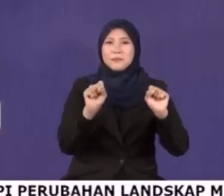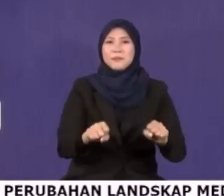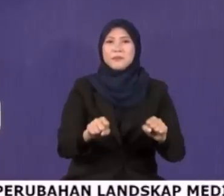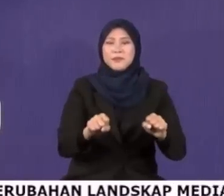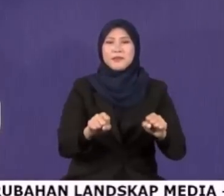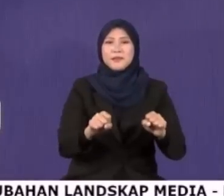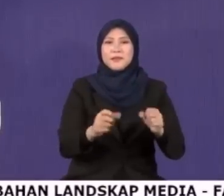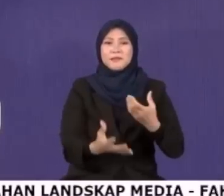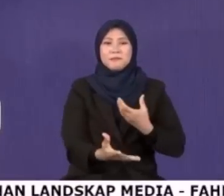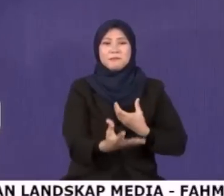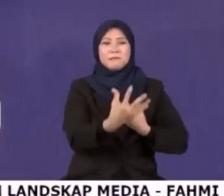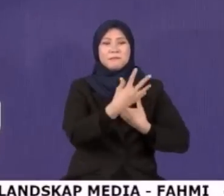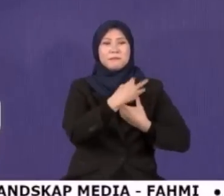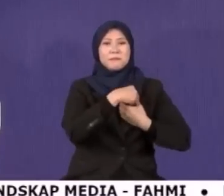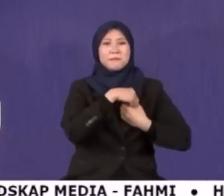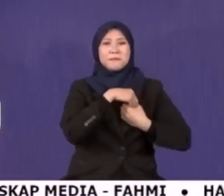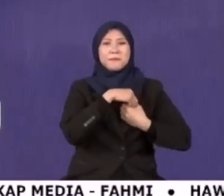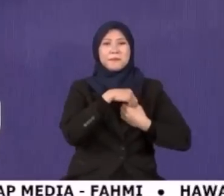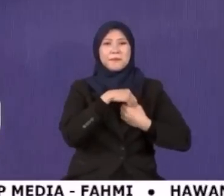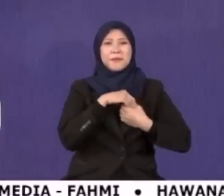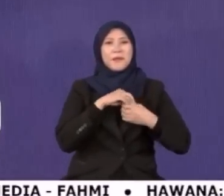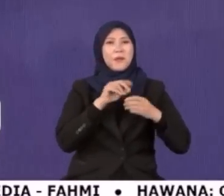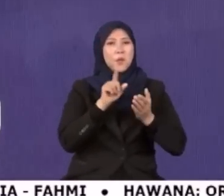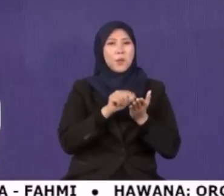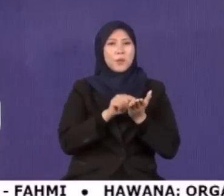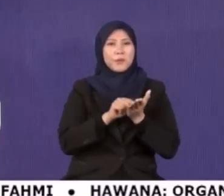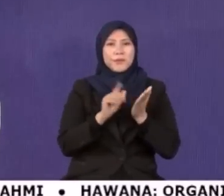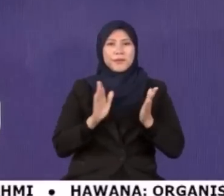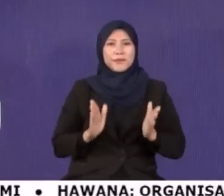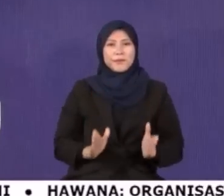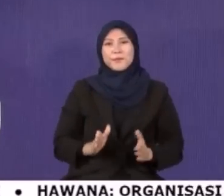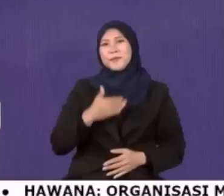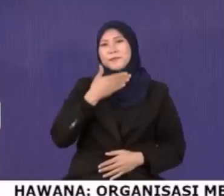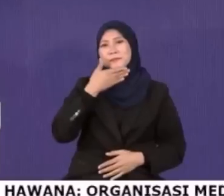disemai di kalangan wartawan muda